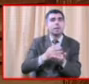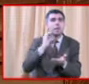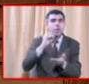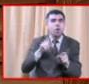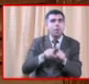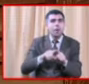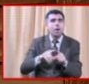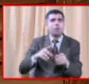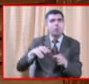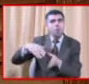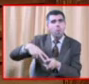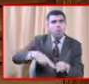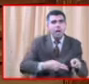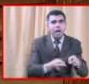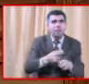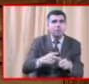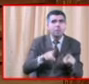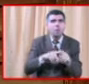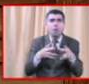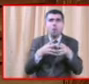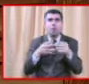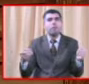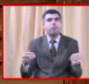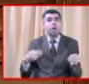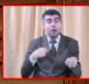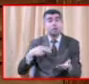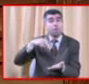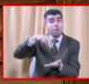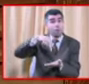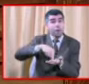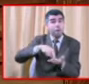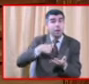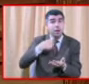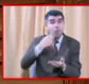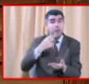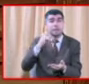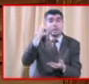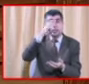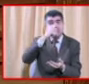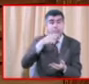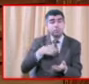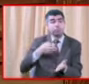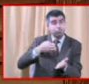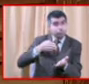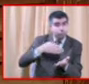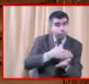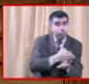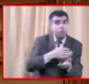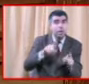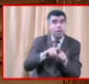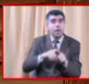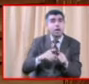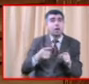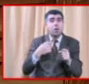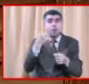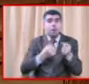التشويرات في الودان، ما عندكم والو. السيد الوزير، البارح انا بمشقه النفس جيت من زاكوره ودست على قنطره فيها الودان ولو بلاكا